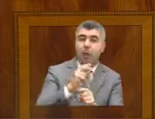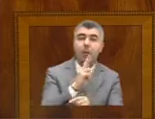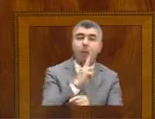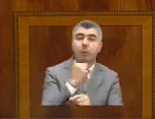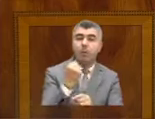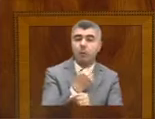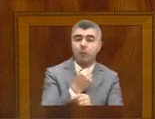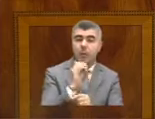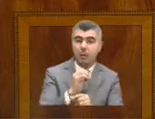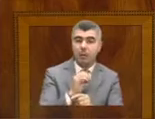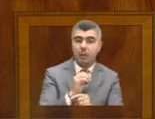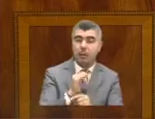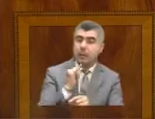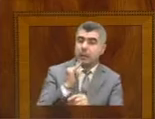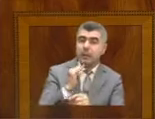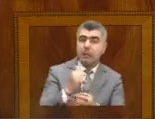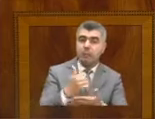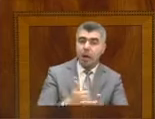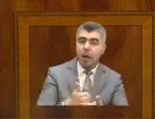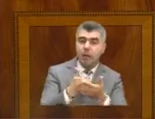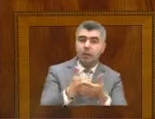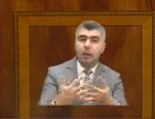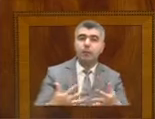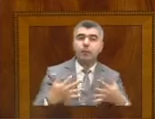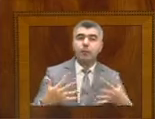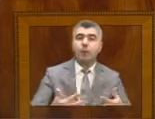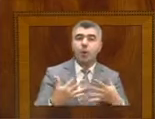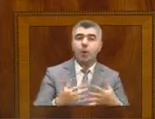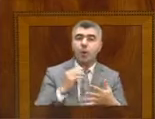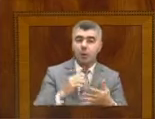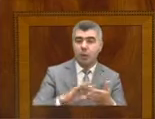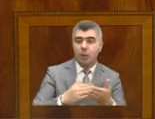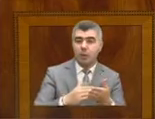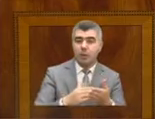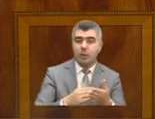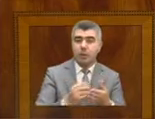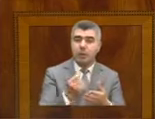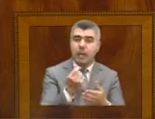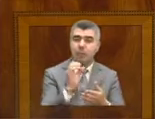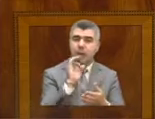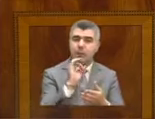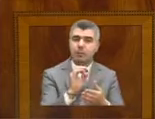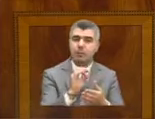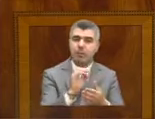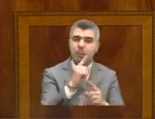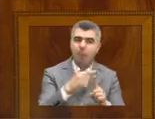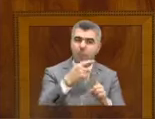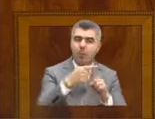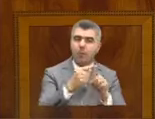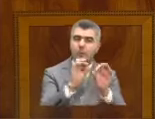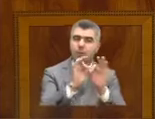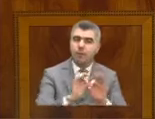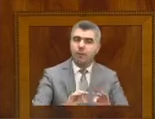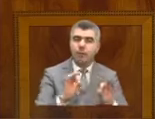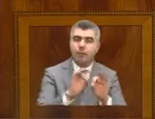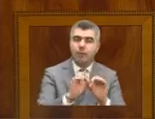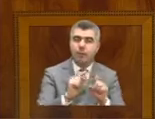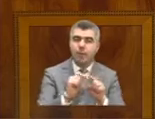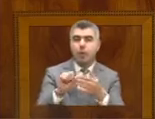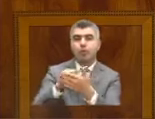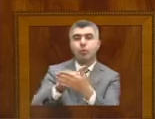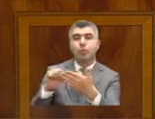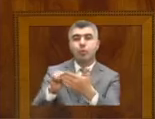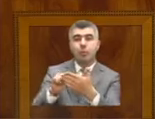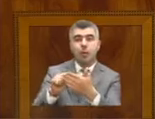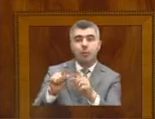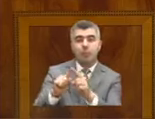ضمان الإمداد العادل للسوق الوطنية بالمنتوجات بأسعار مناسبة، وذلك من خلال إعفاء عملية استيراد